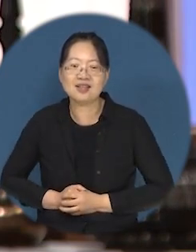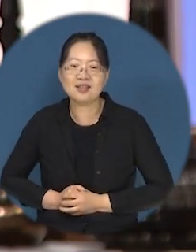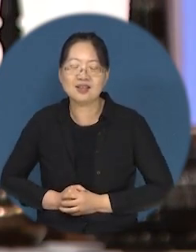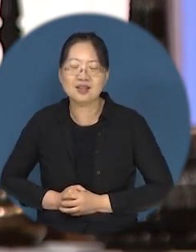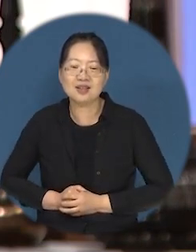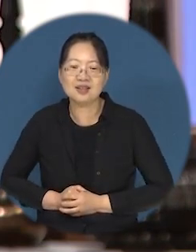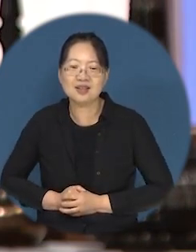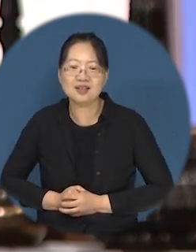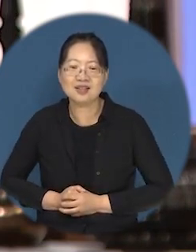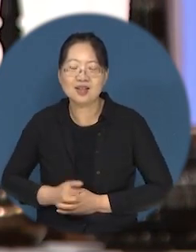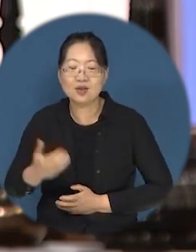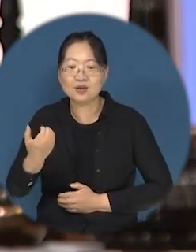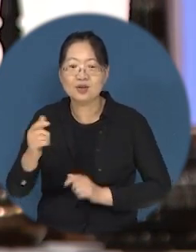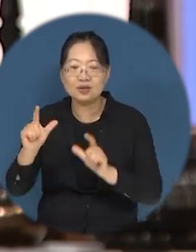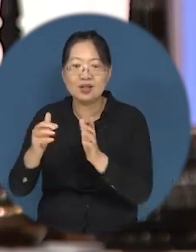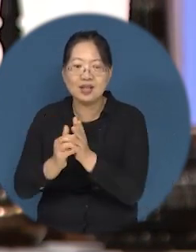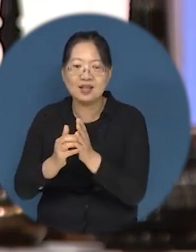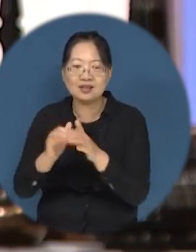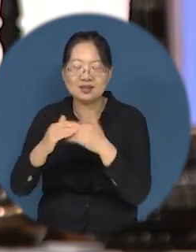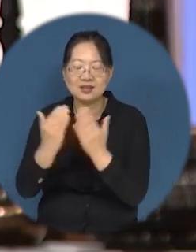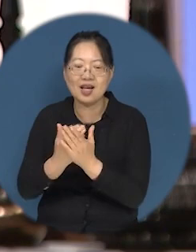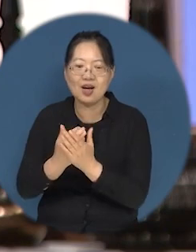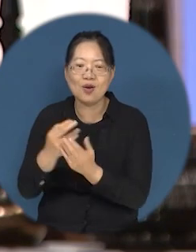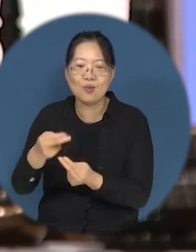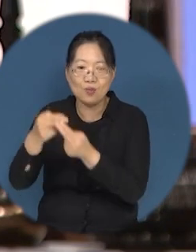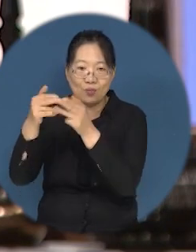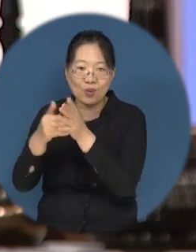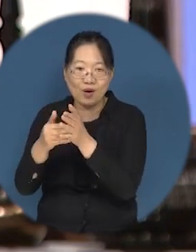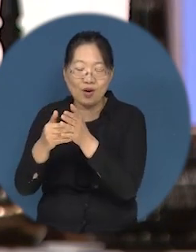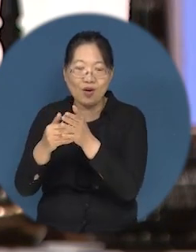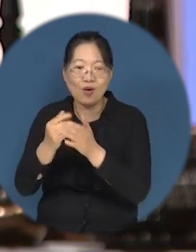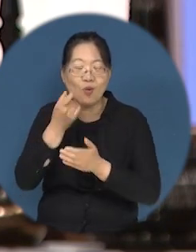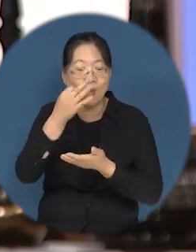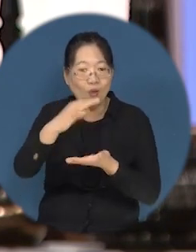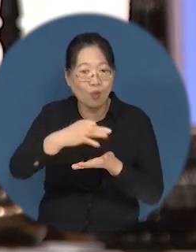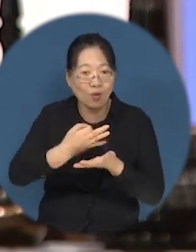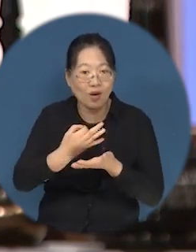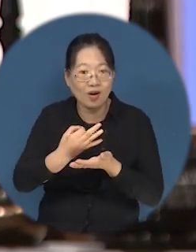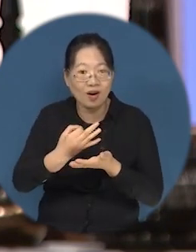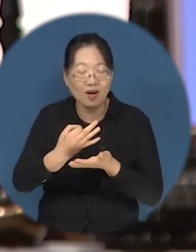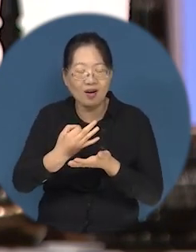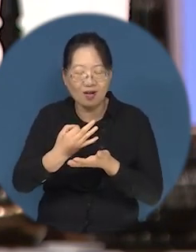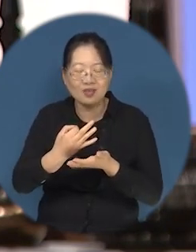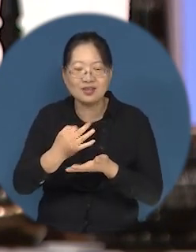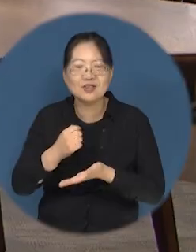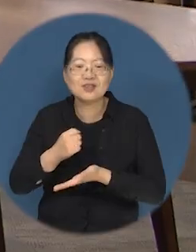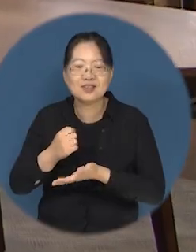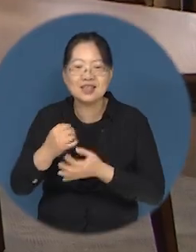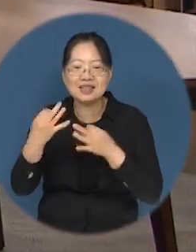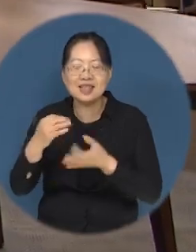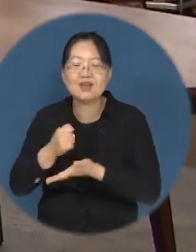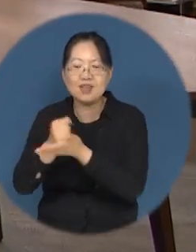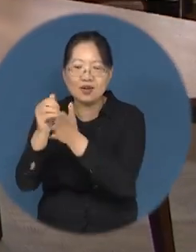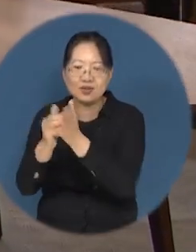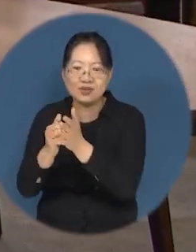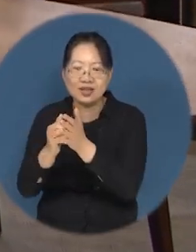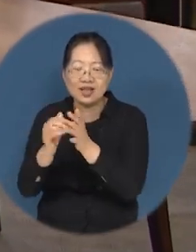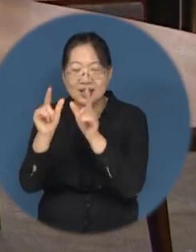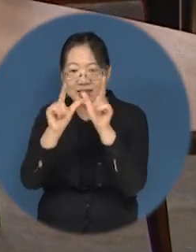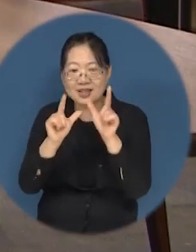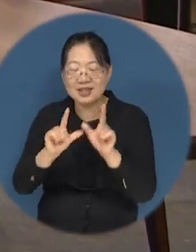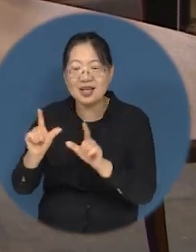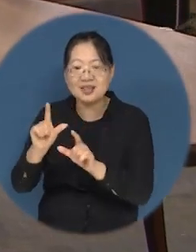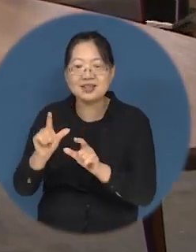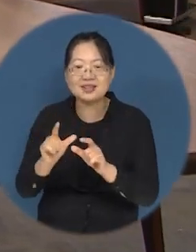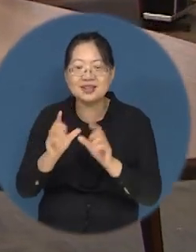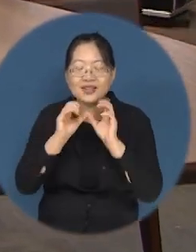사실은 99년까지 거의 다 모았어요. 월급을? 네. 월급이 곧 적금이었고요. 예. 그다음에 생활은